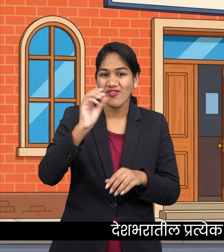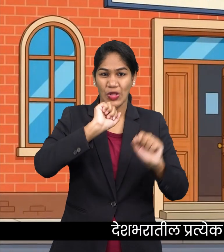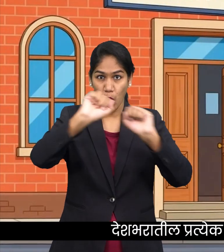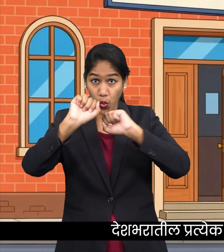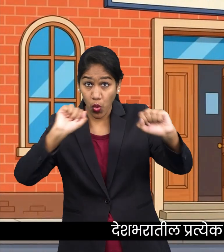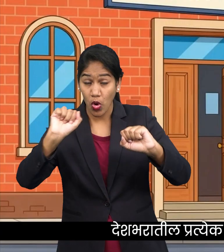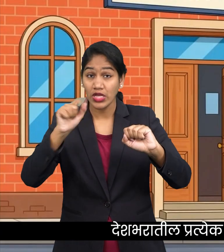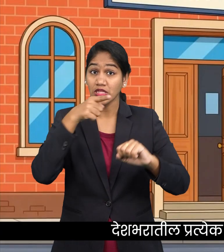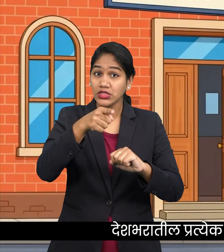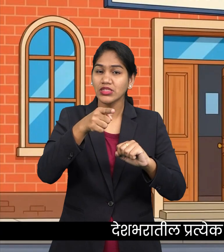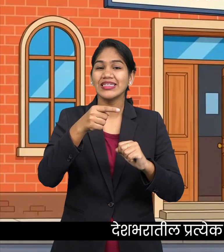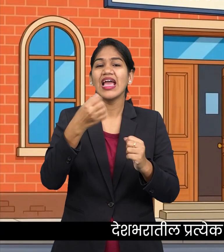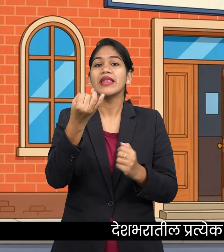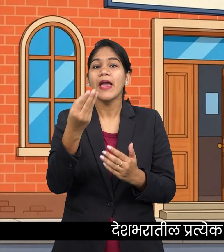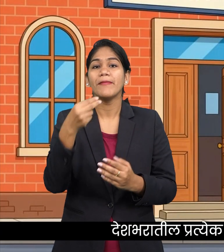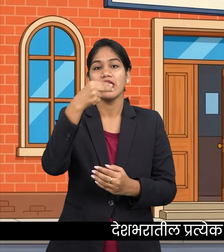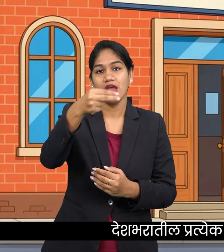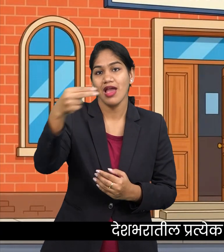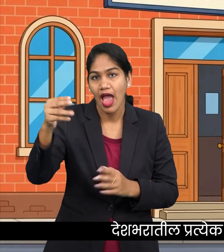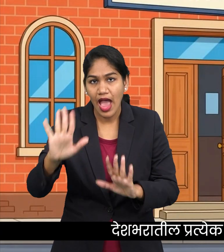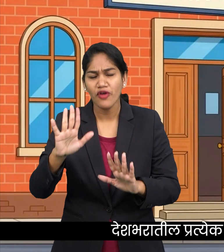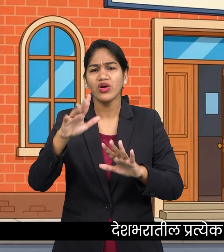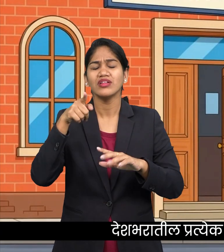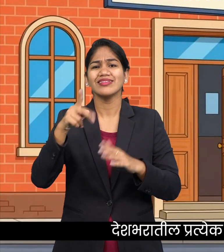देशभरातील प्रत्येक पोस्ट ऑफिसला एक नंबर दिला जातो.